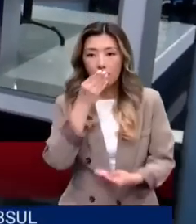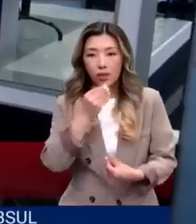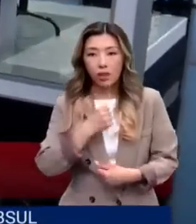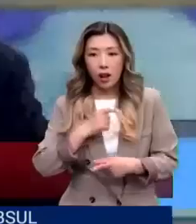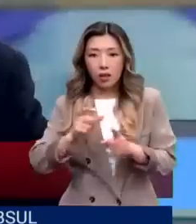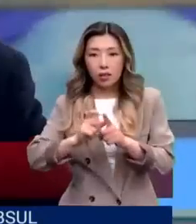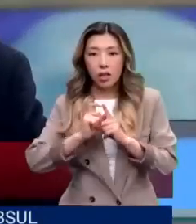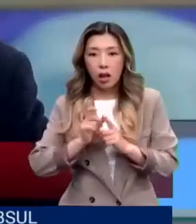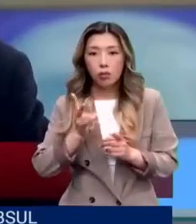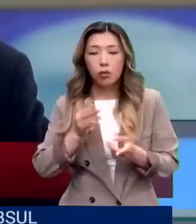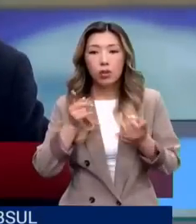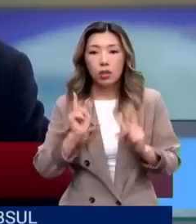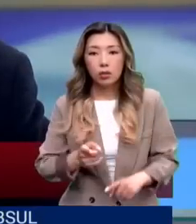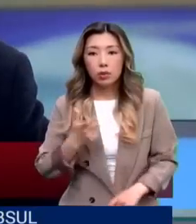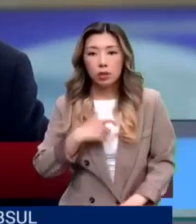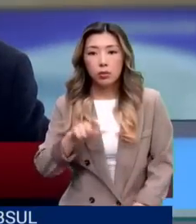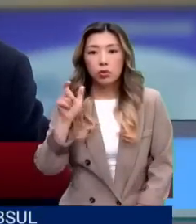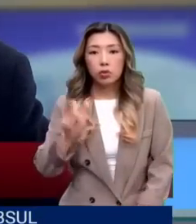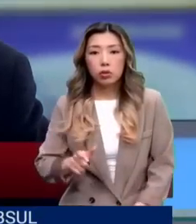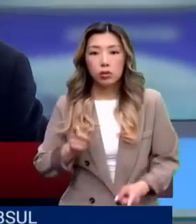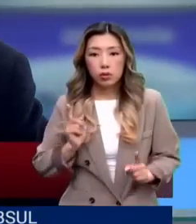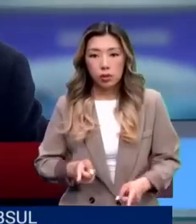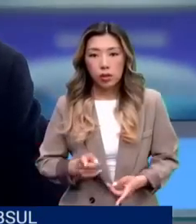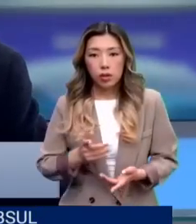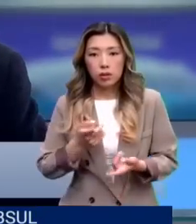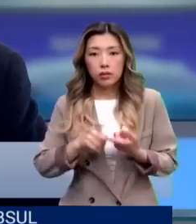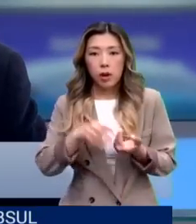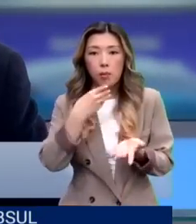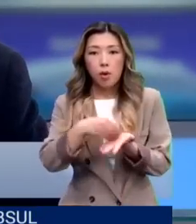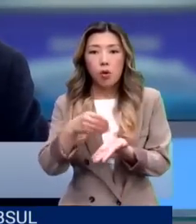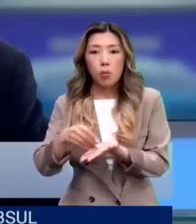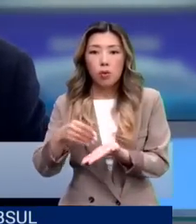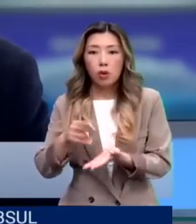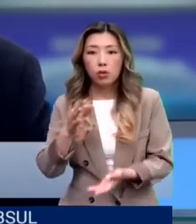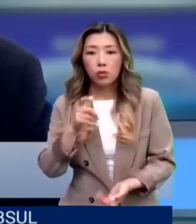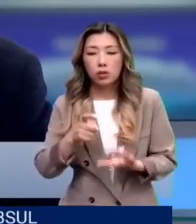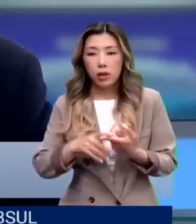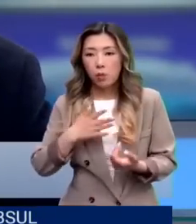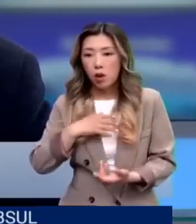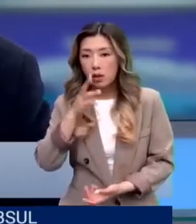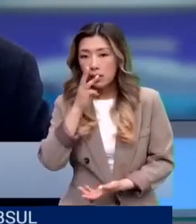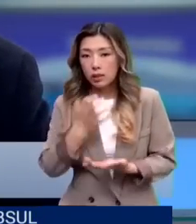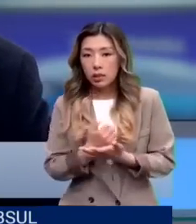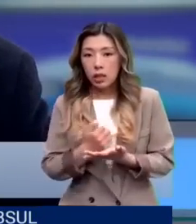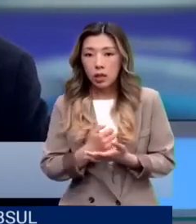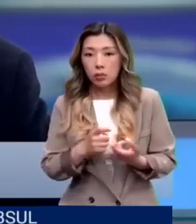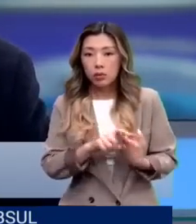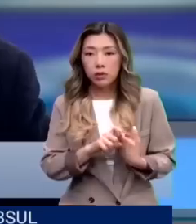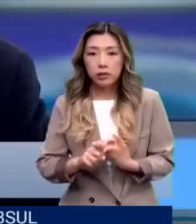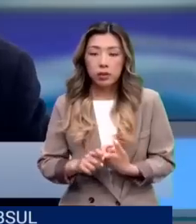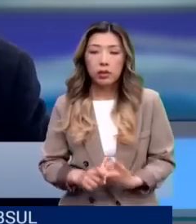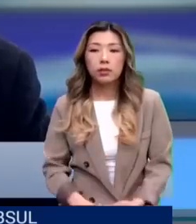на своем кармане снижение реальной покупательной способности своих доходов. И я думаю,